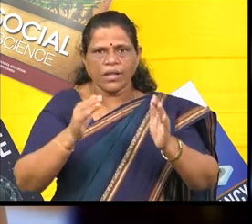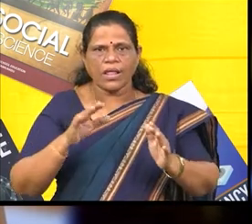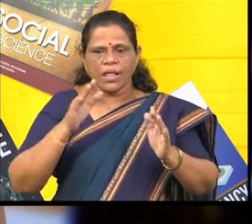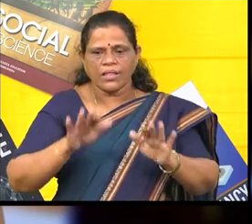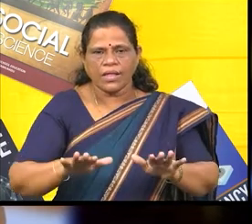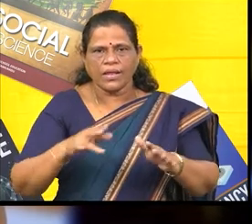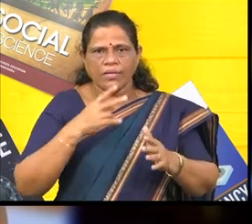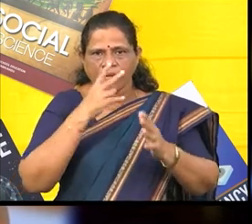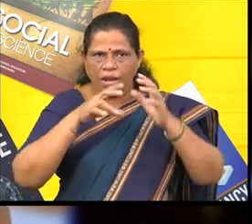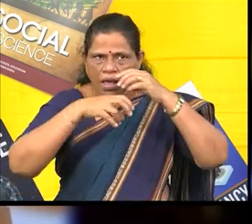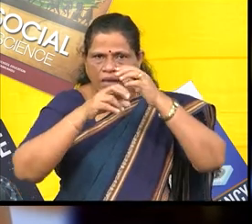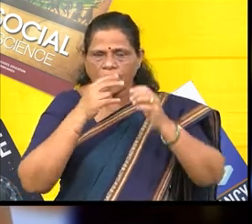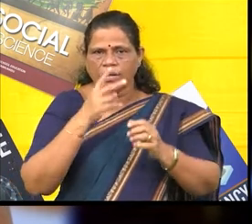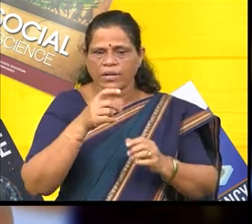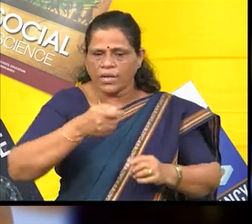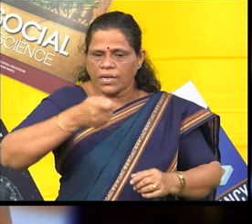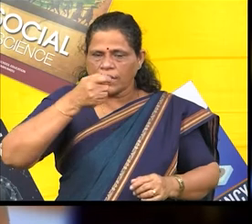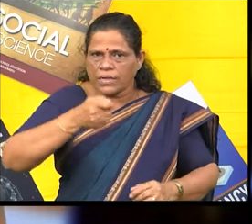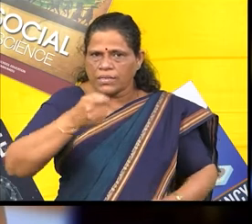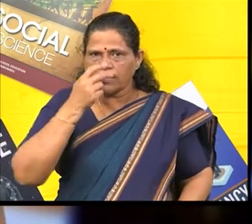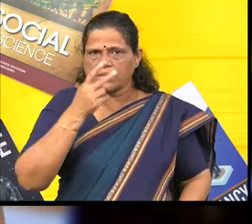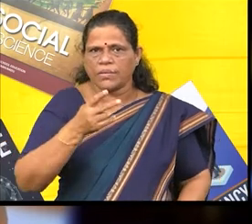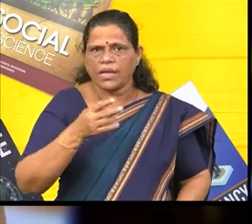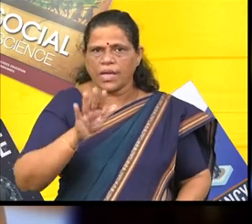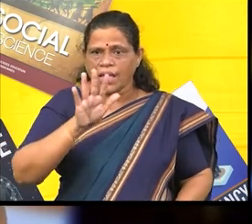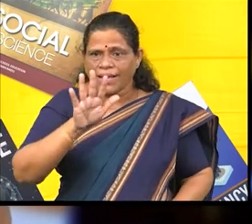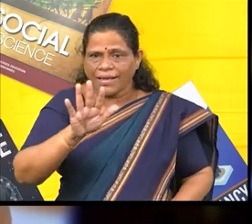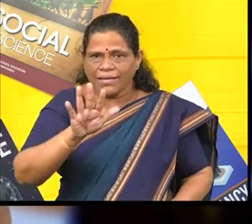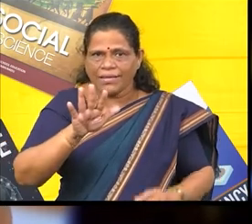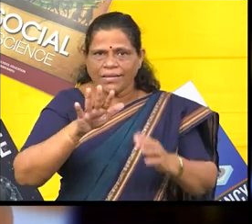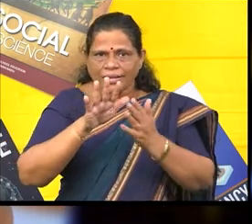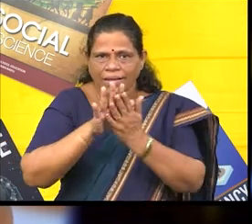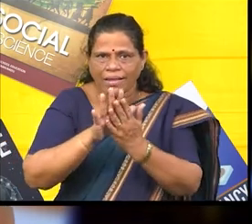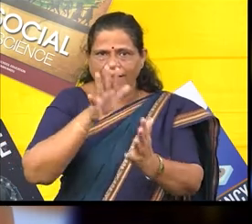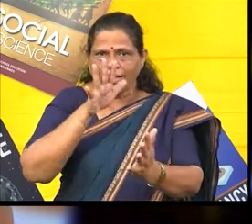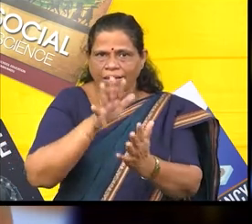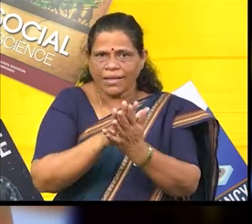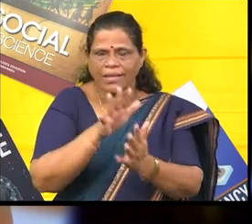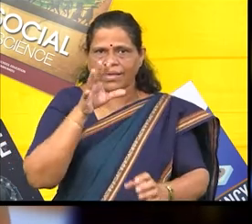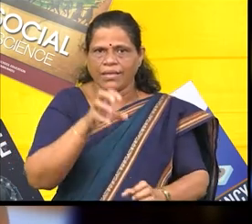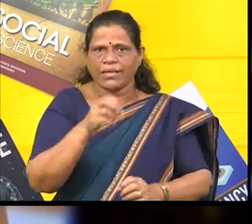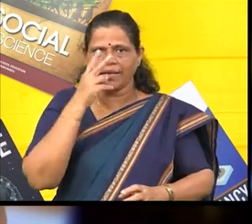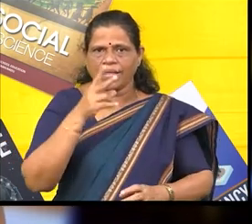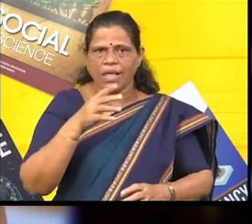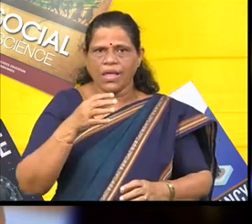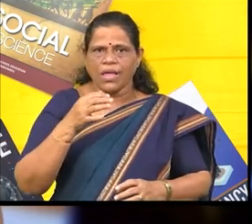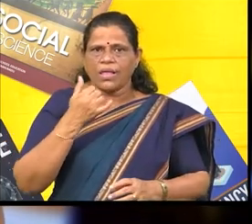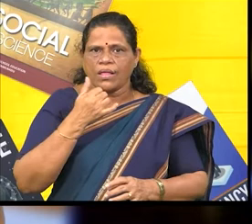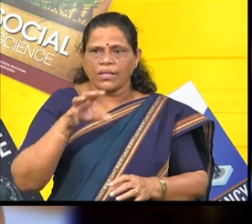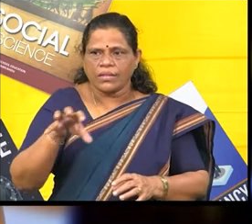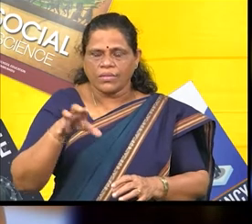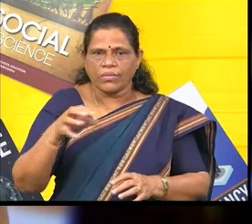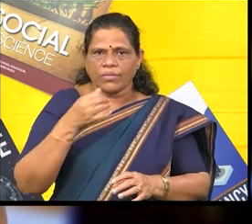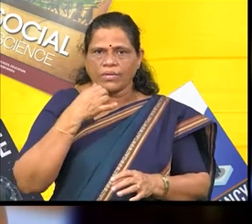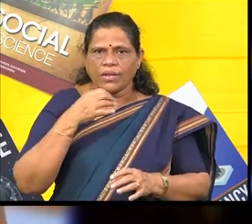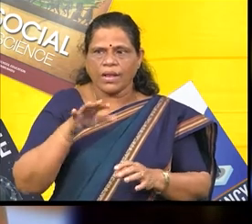தடயவியல் ஆய்வாளர்கள் வந்து என்ன பண்ணுறாங்க, செக் பண்ணுவாங்க, லென்ஸ் வச்சு ஏதாவது ஒரு இடத்துல கைரேகை இருக்குதா, குற்றவாளிகள் விடுபட்டு போன ஏதாவது